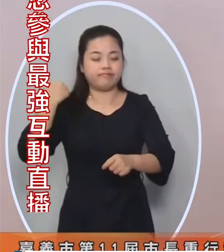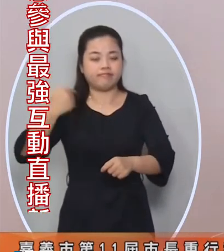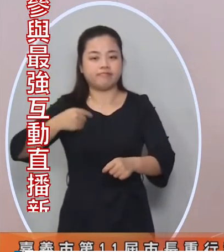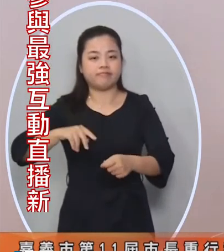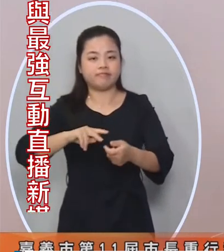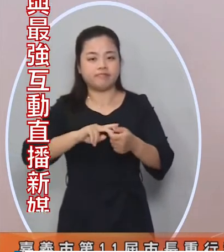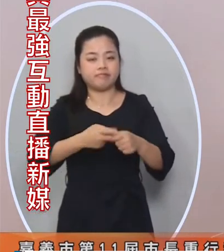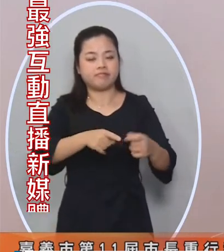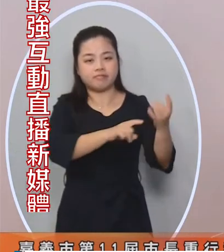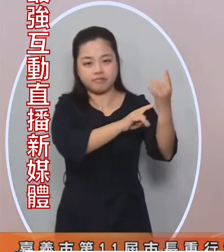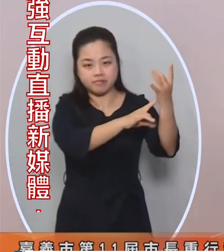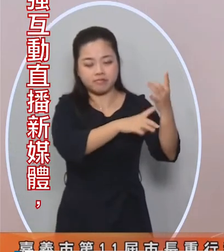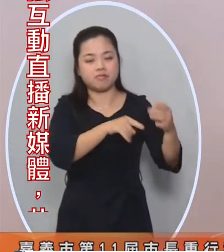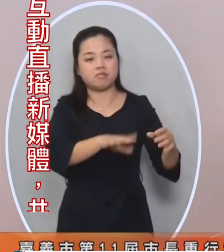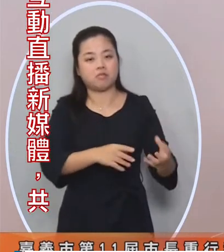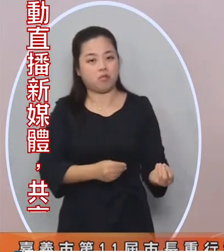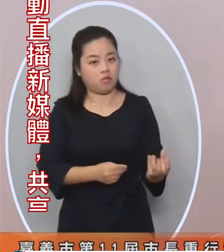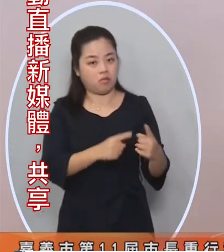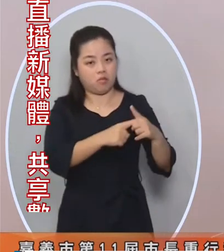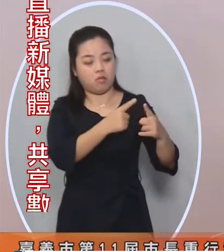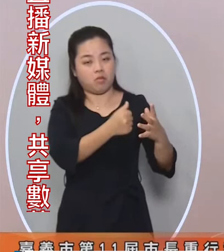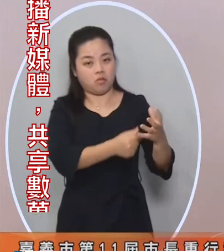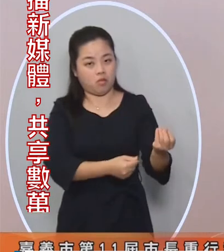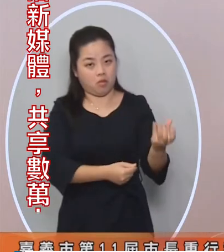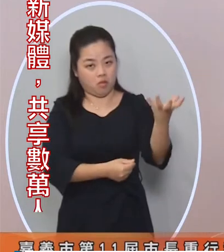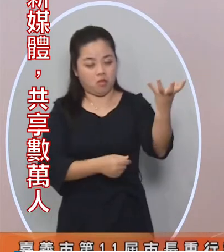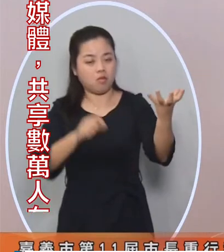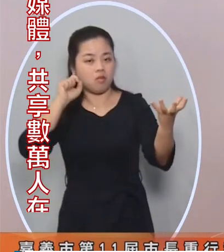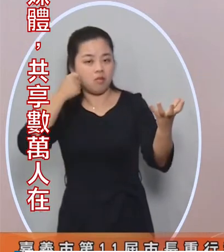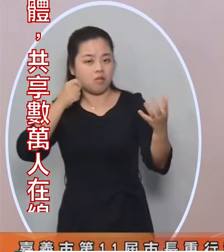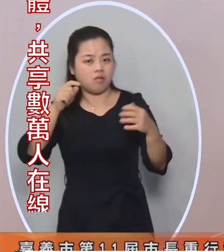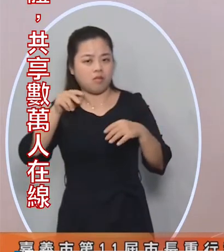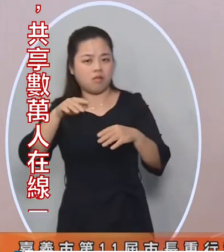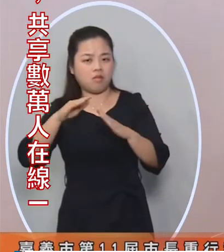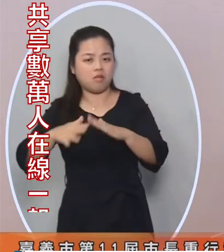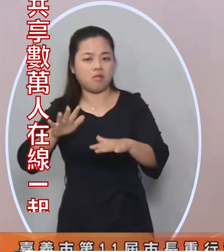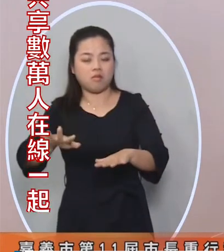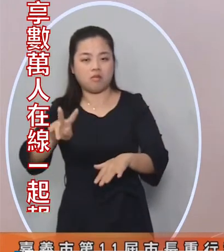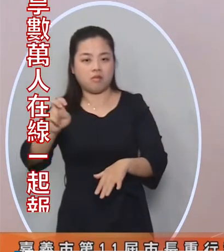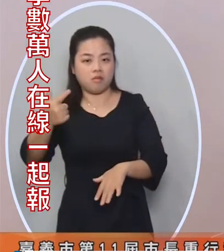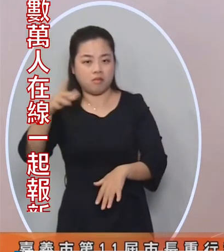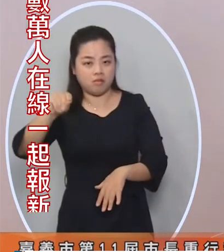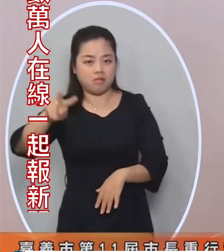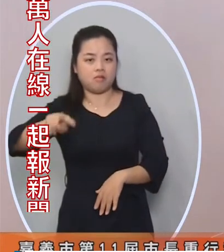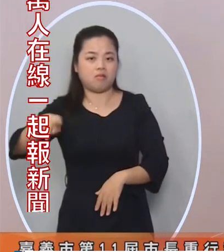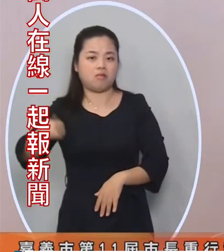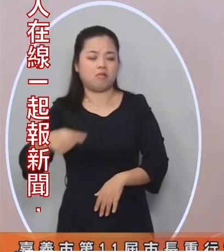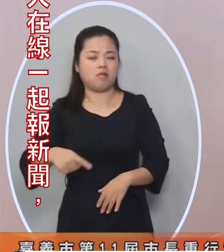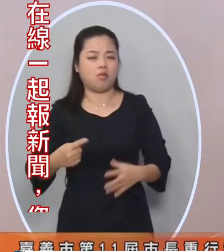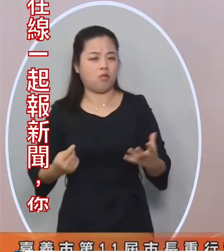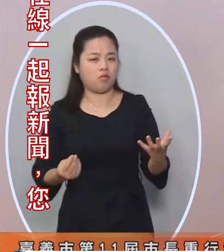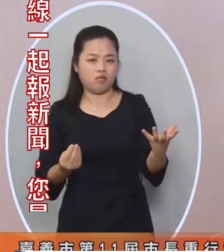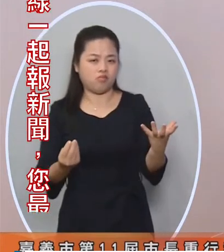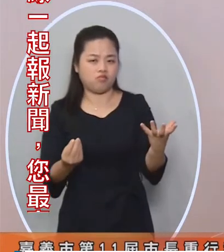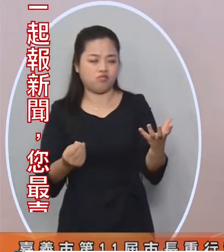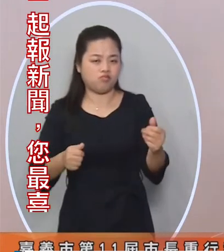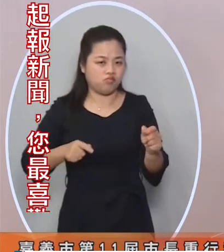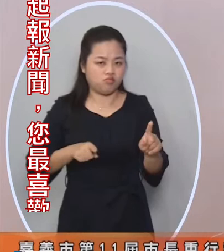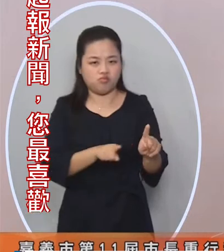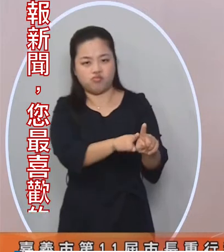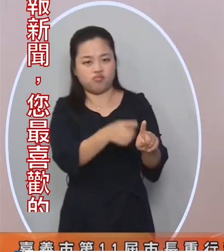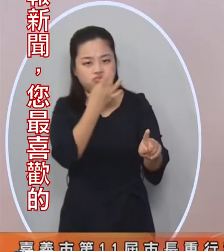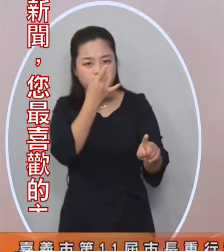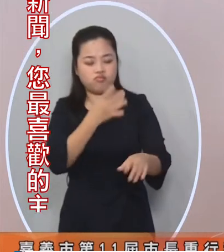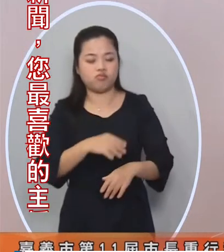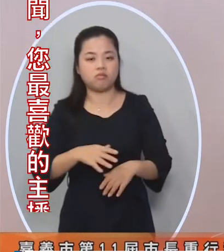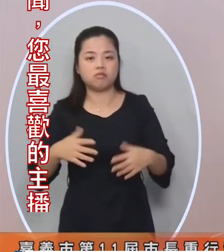升级升得起，即马人口已经45万人，嘉义市啊26万2000人，吼、哦，咱人口对人袂着，啊，这个原因